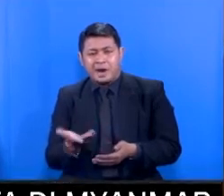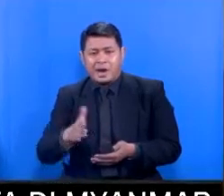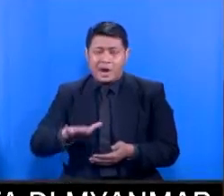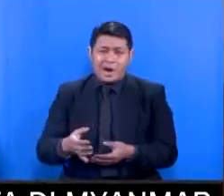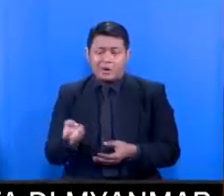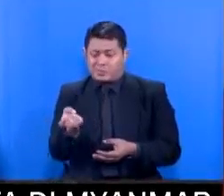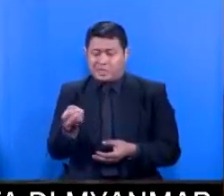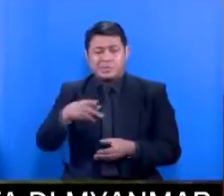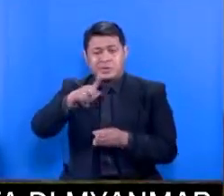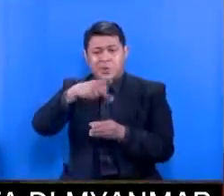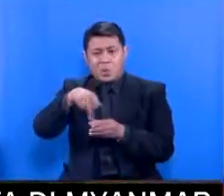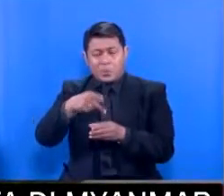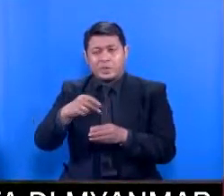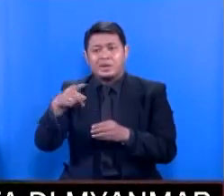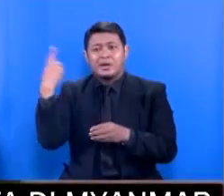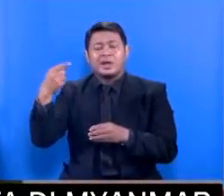usaha yang dibiayai negara.